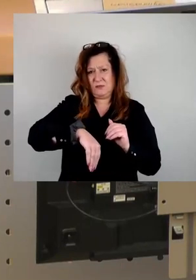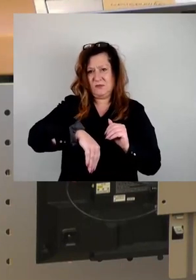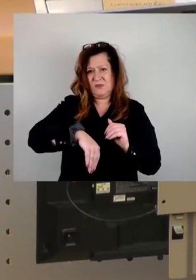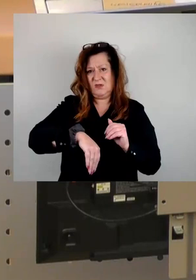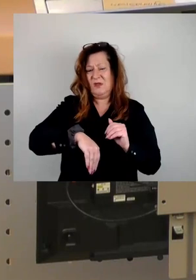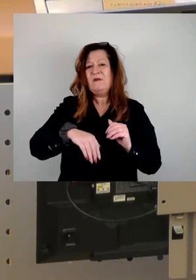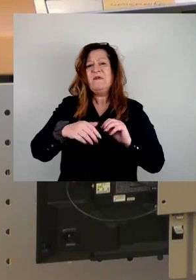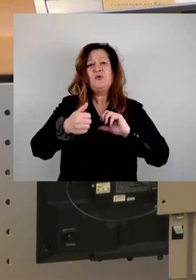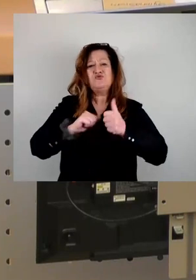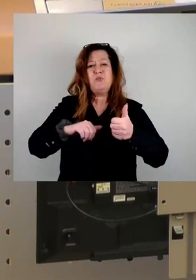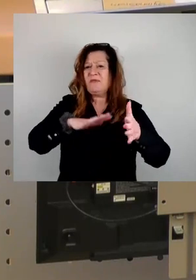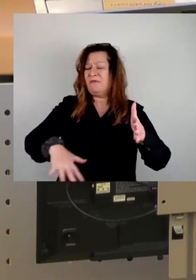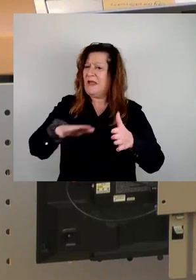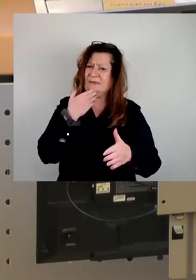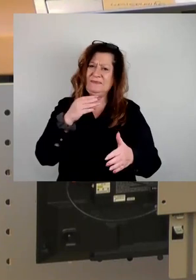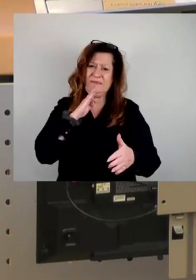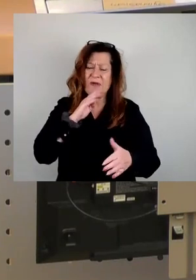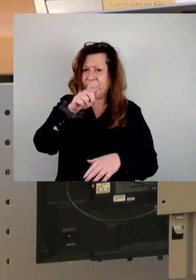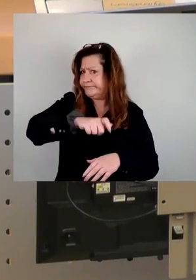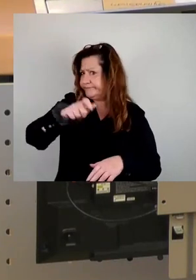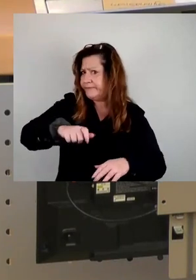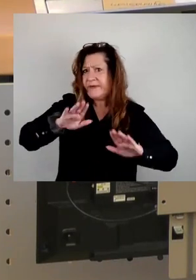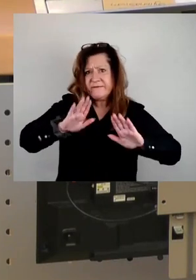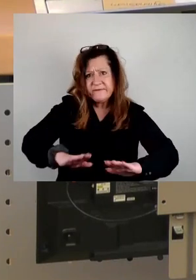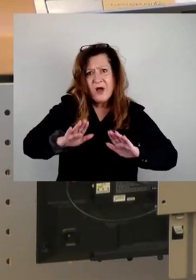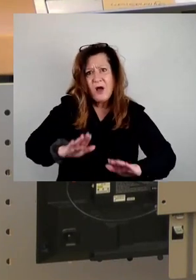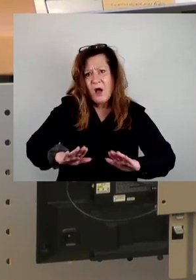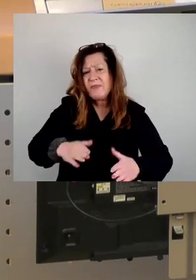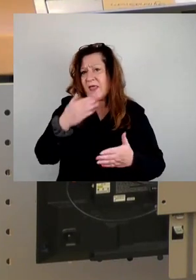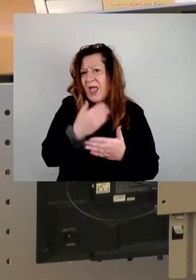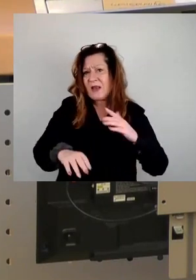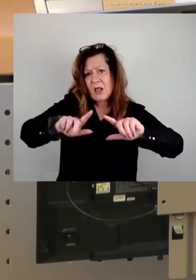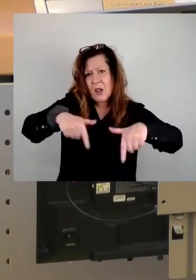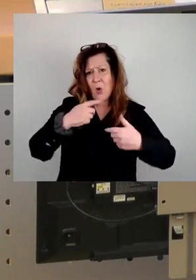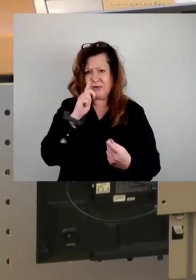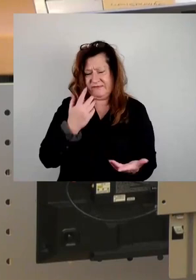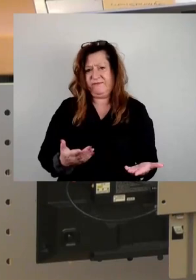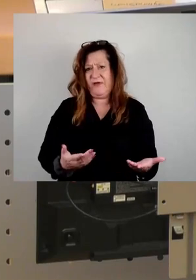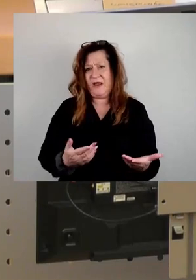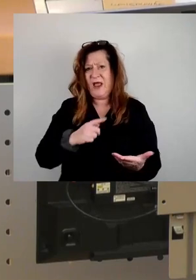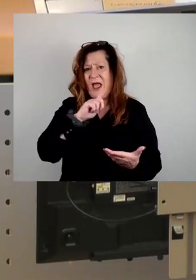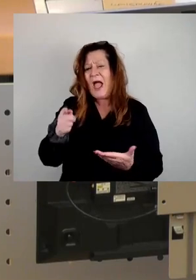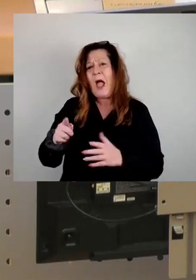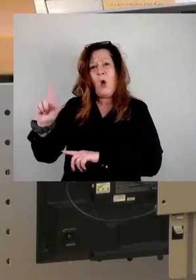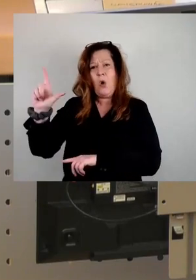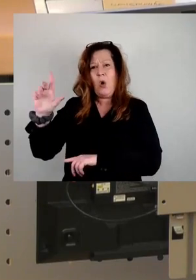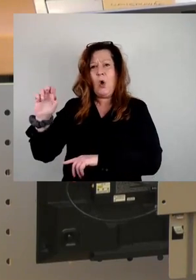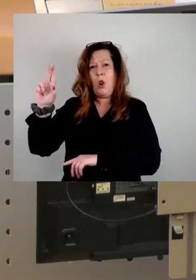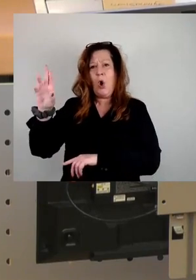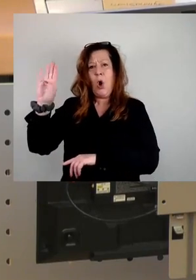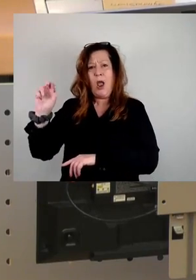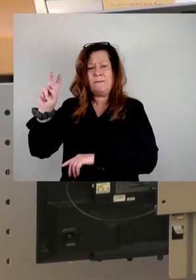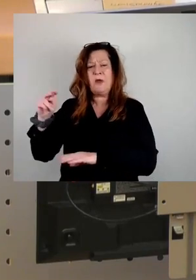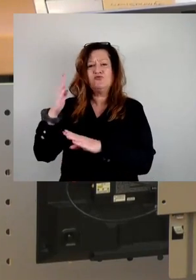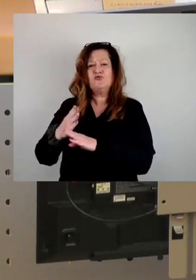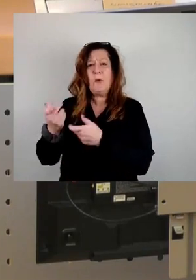und die Leute warten, dass das endlich losgeht. Genauso sieht es auch aus mit dem Kiessee in Leuben. Da ist Beschlusslage, dass es dort endlich